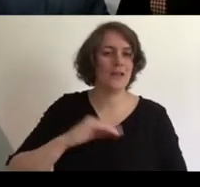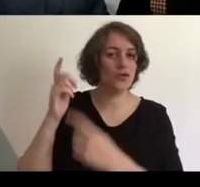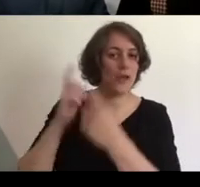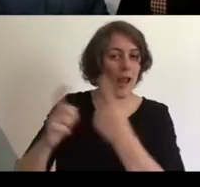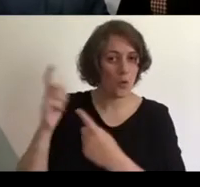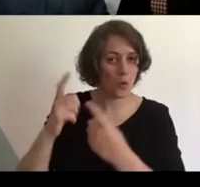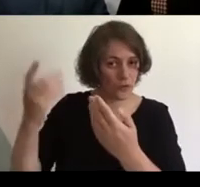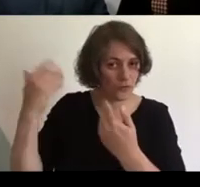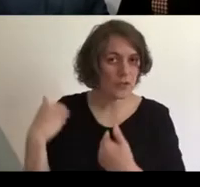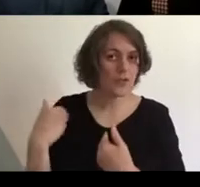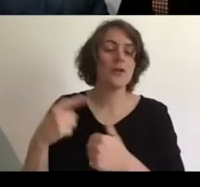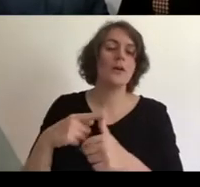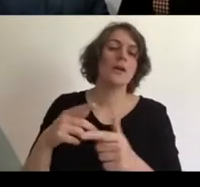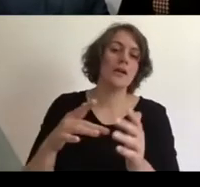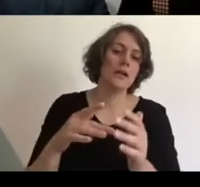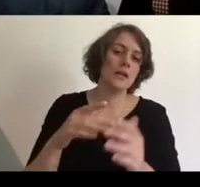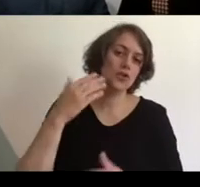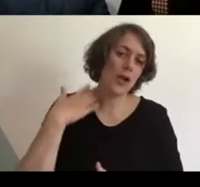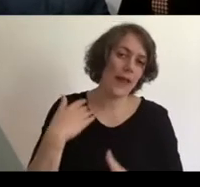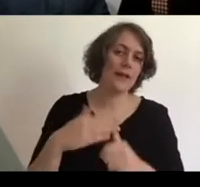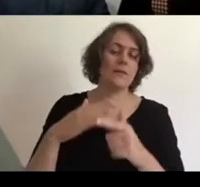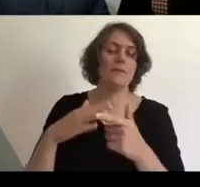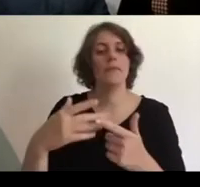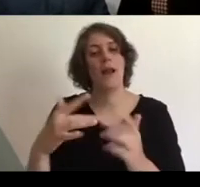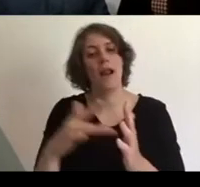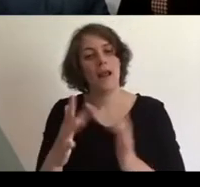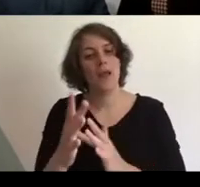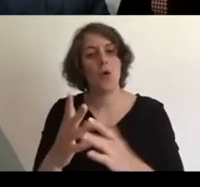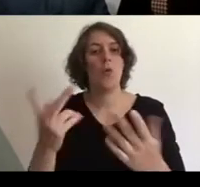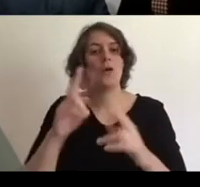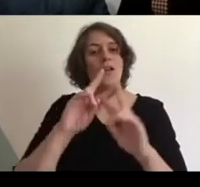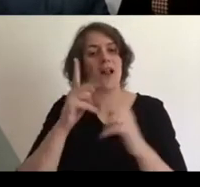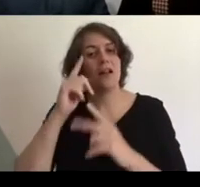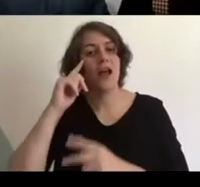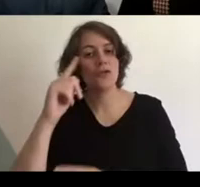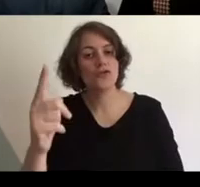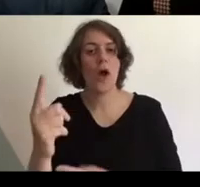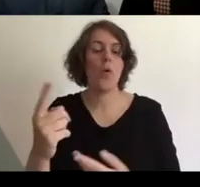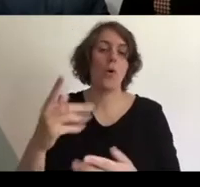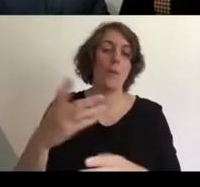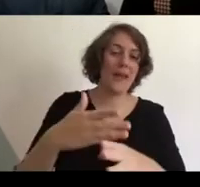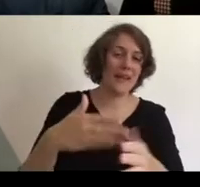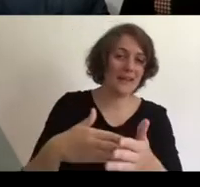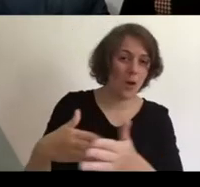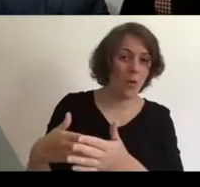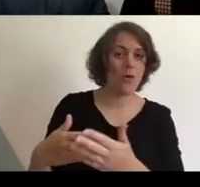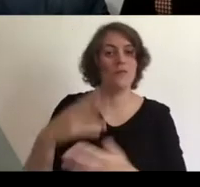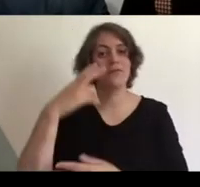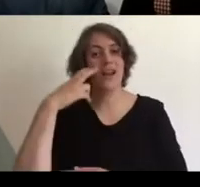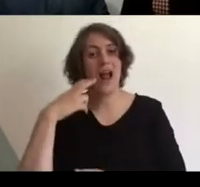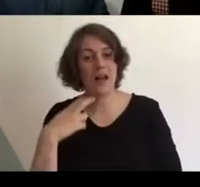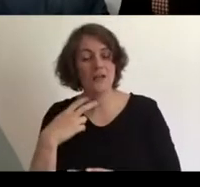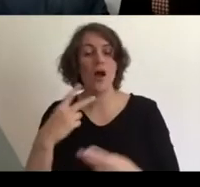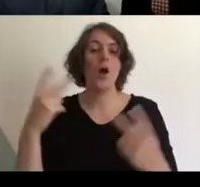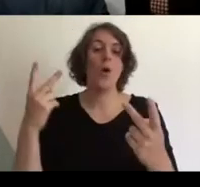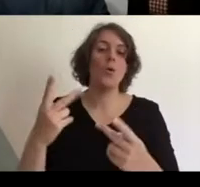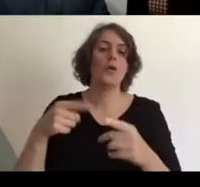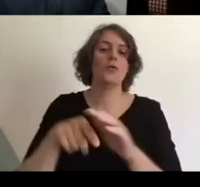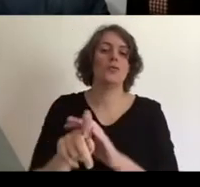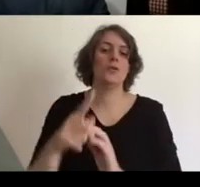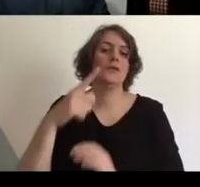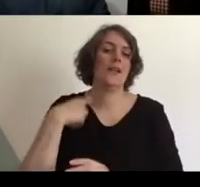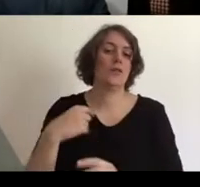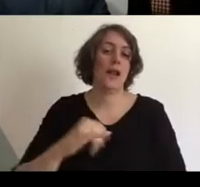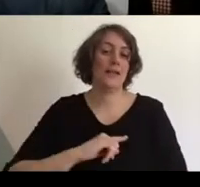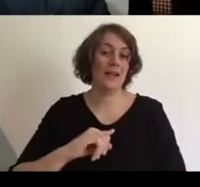Geschlechts, der Religion oder Weltanschauung, einer Behinderung, des Alters oder der sexuellen Identität